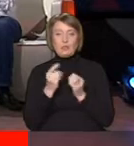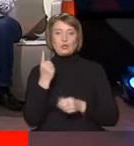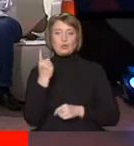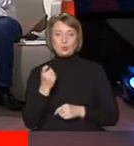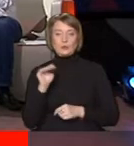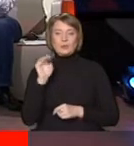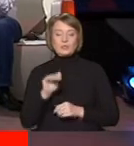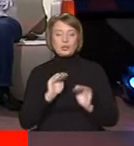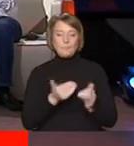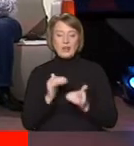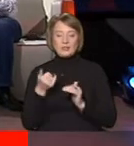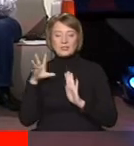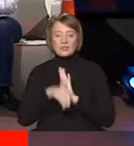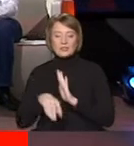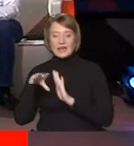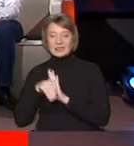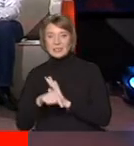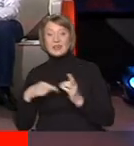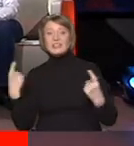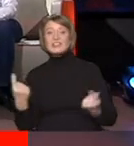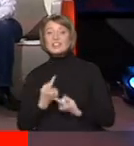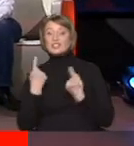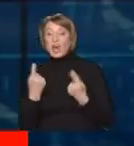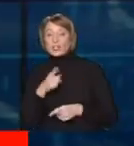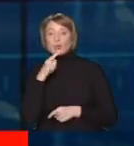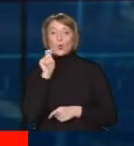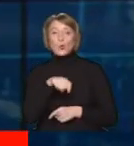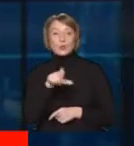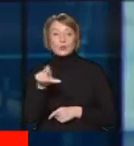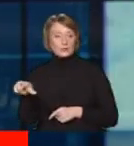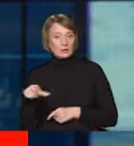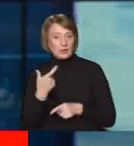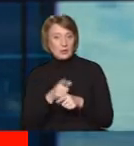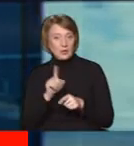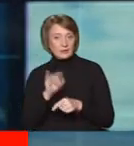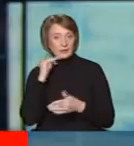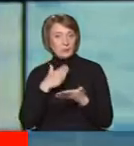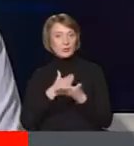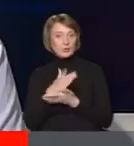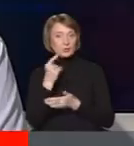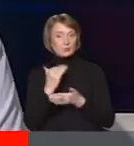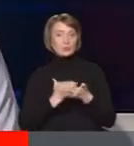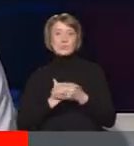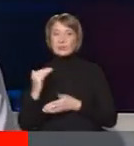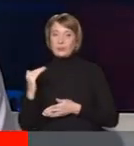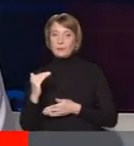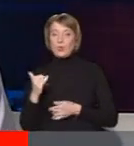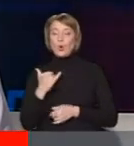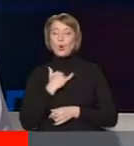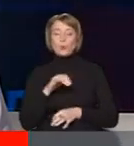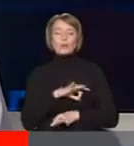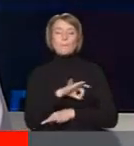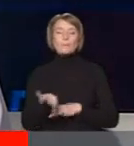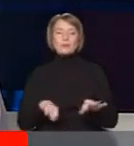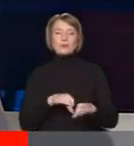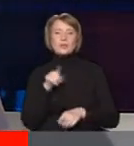маленьких внесків звичайних українців. Словом, ви такий невеличкий політичний стартап. Стартап це трошки мені здається не то слово, тому що ми не проєкт, а ми